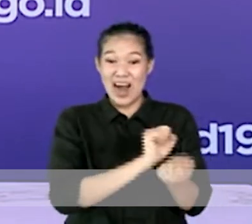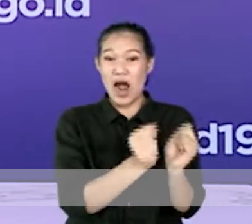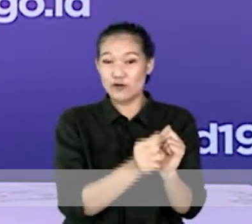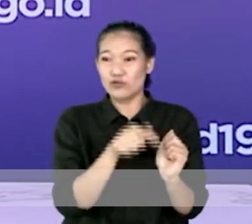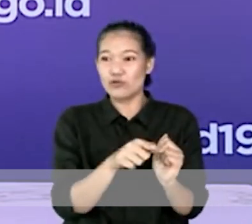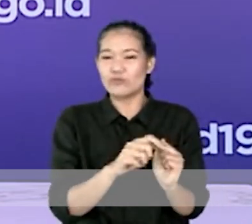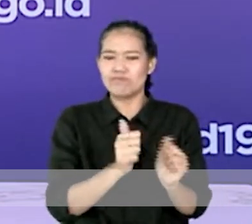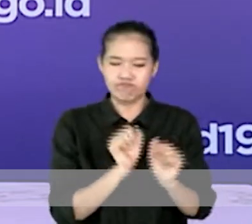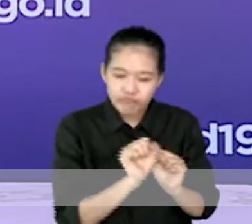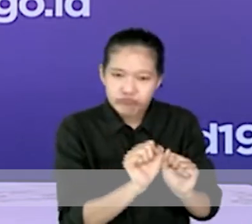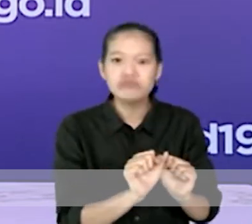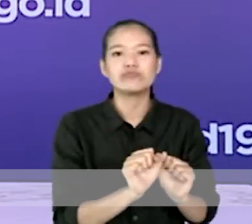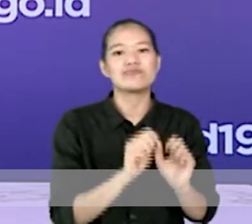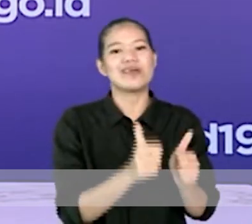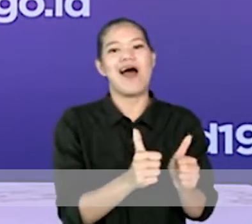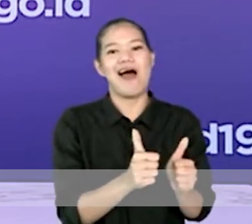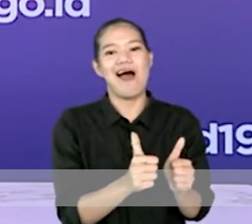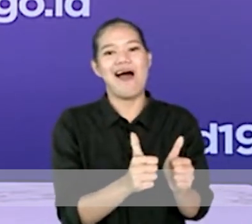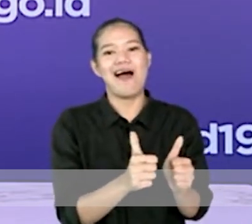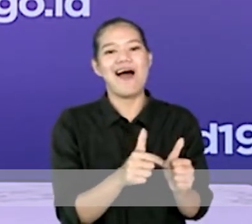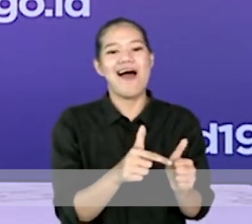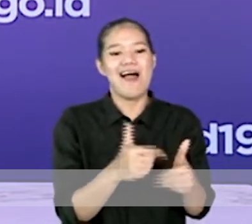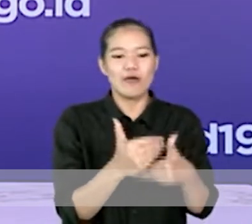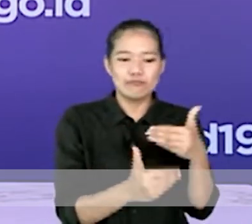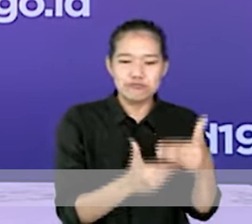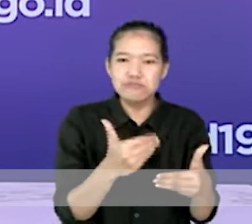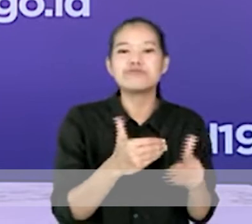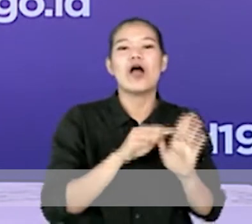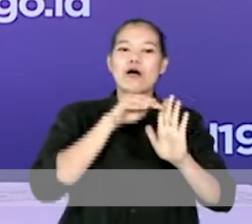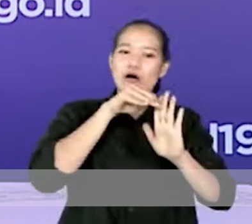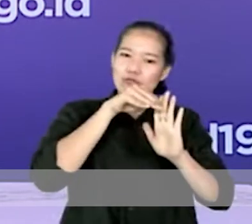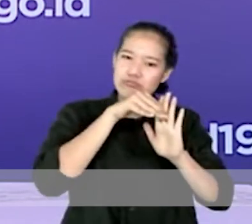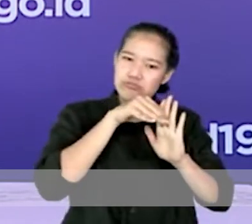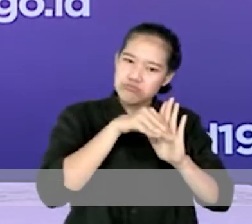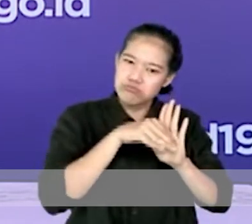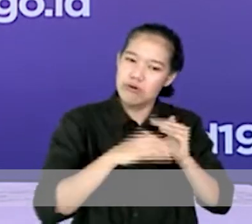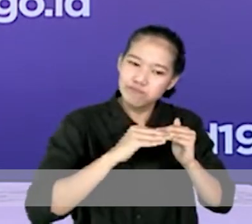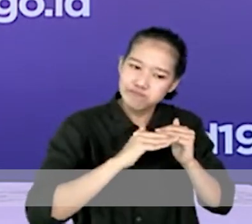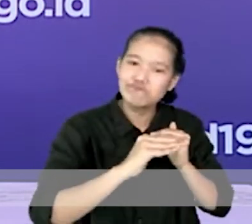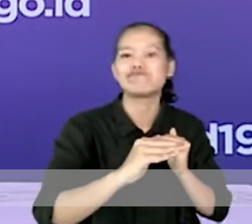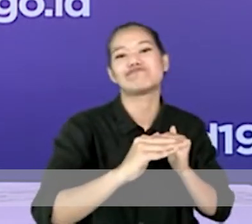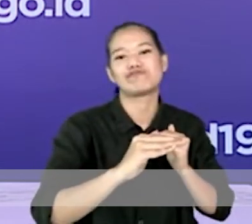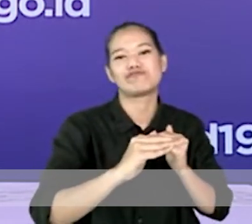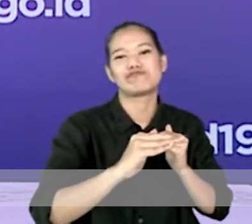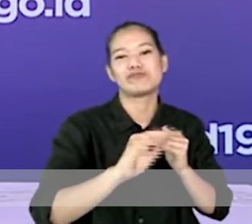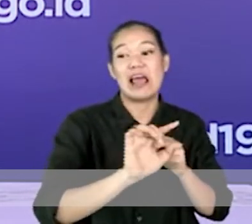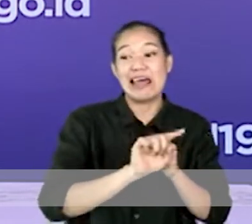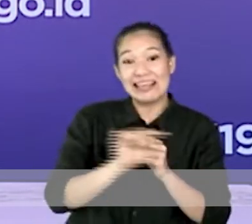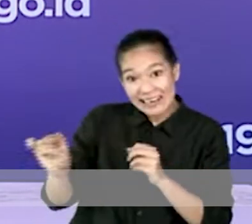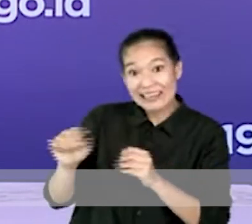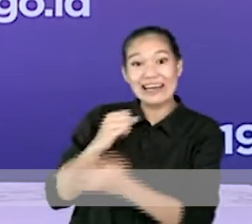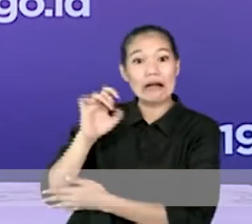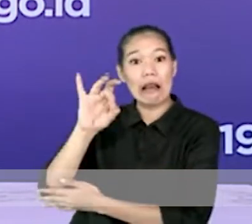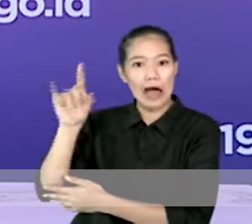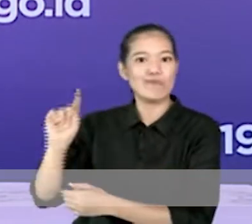segera dapat ditangani sehingga kurva menunjukkan pelandaian hingga saat ini di saat negara lain mengalami lonjakan